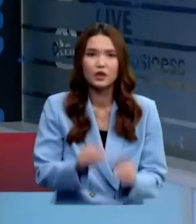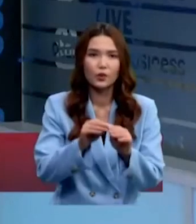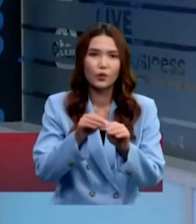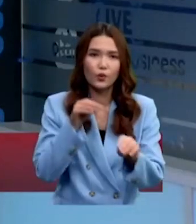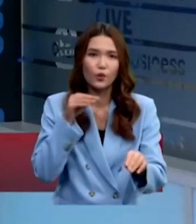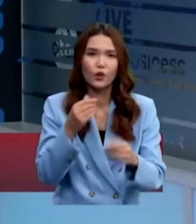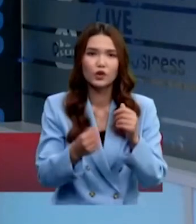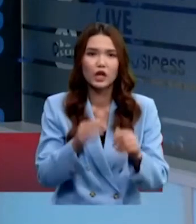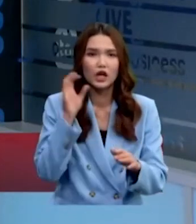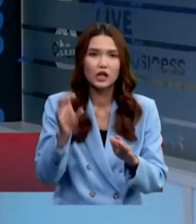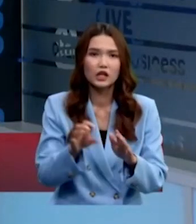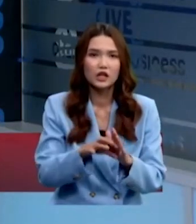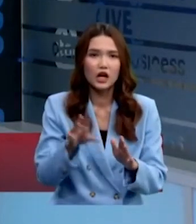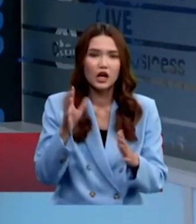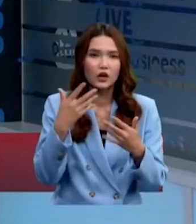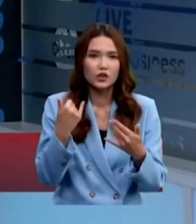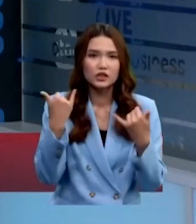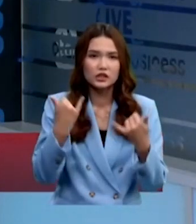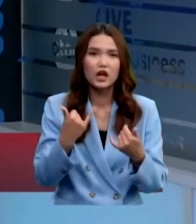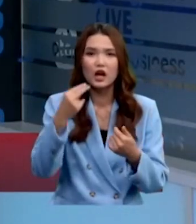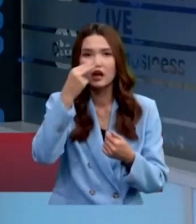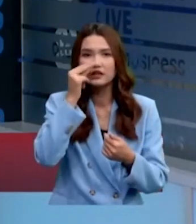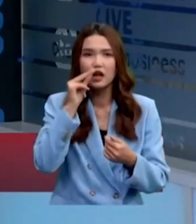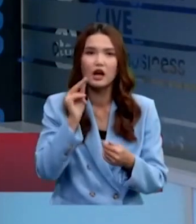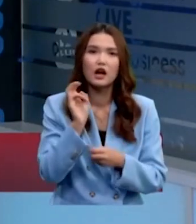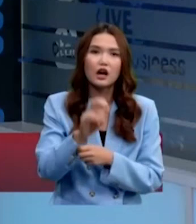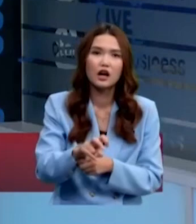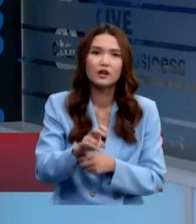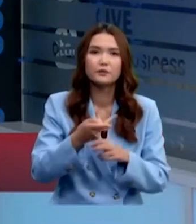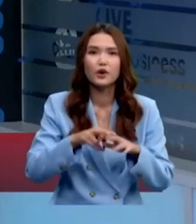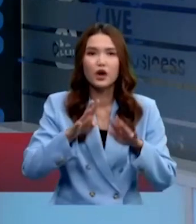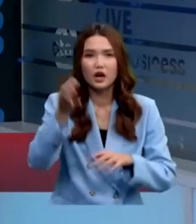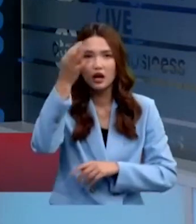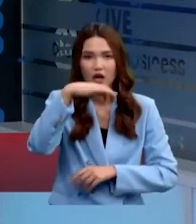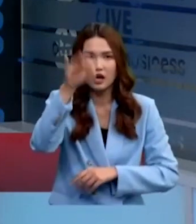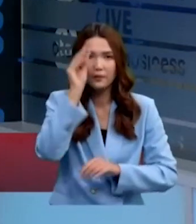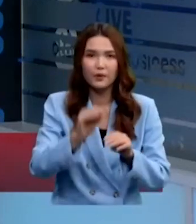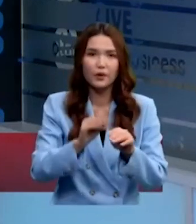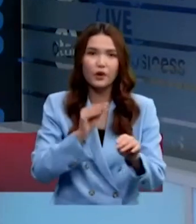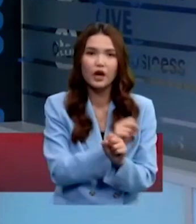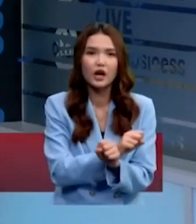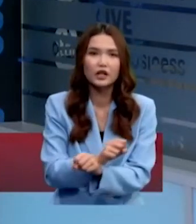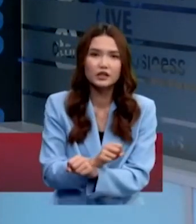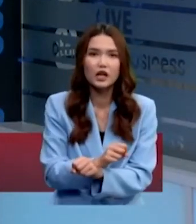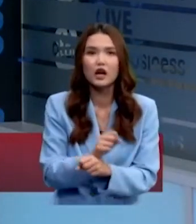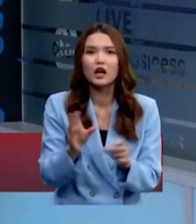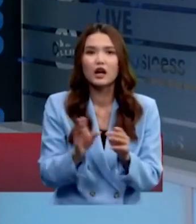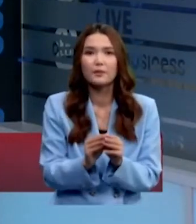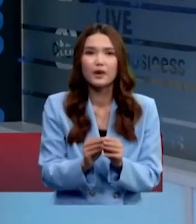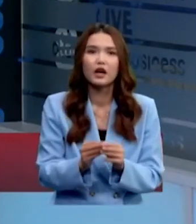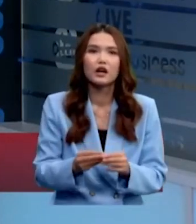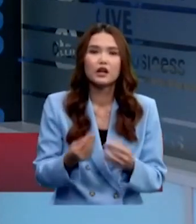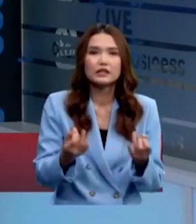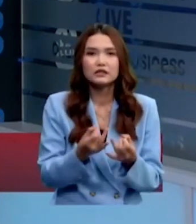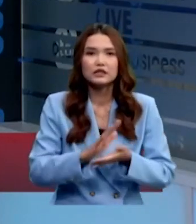көлік жүргізушілеріне құлақ қағыз. Бұдан былай сіз Шымкентке бара қалып, ол жақта полицейлер көлігіңізді тоқтатып, сізге бірден